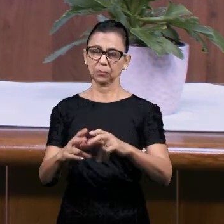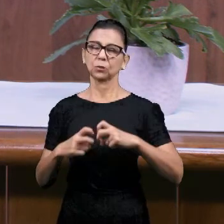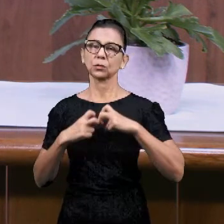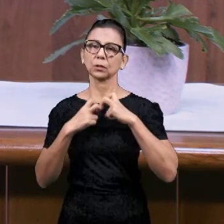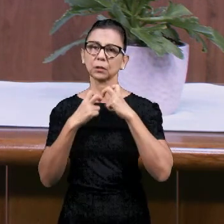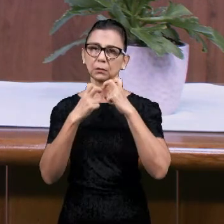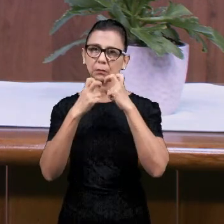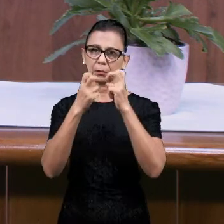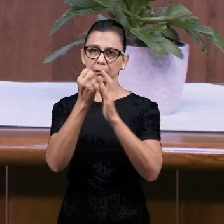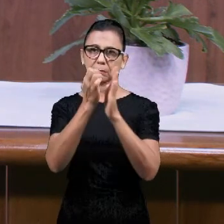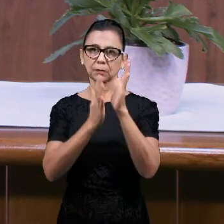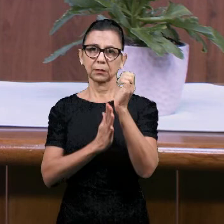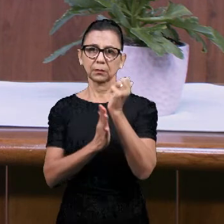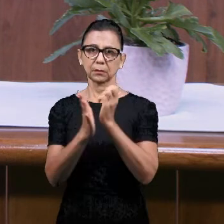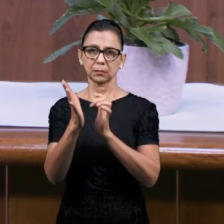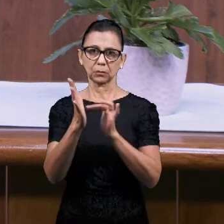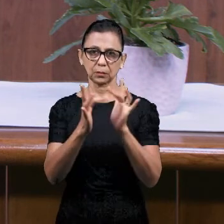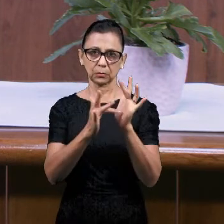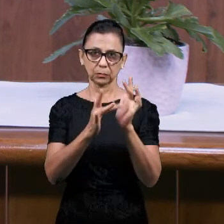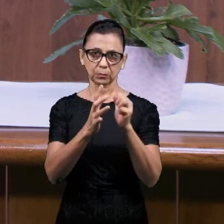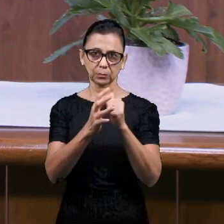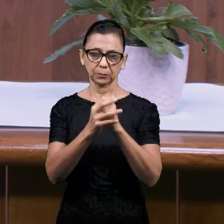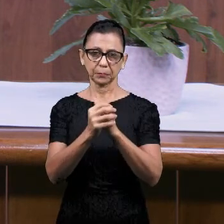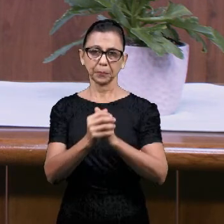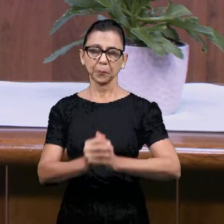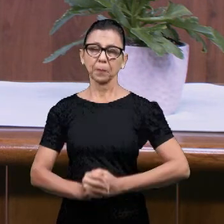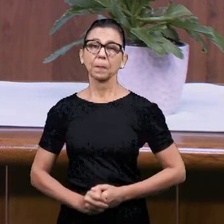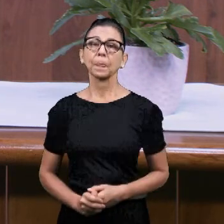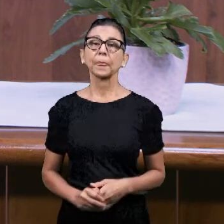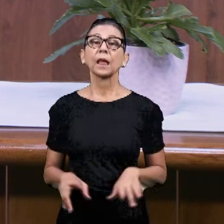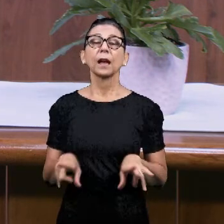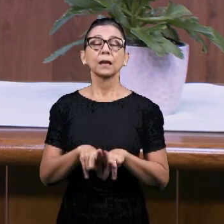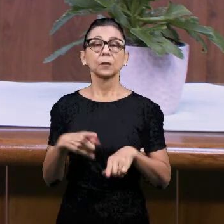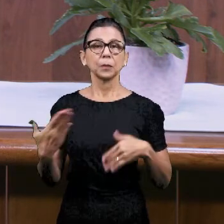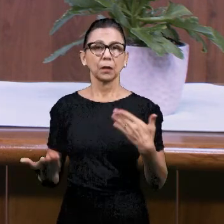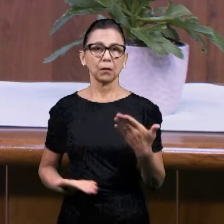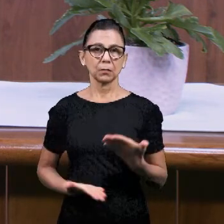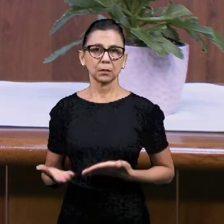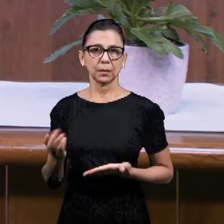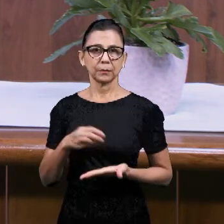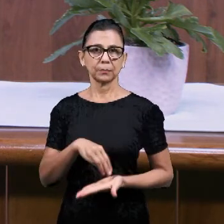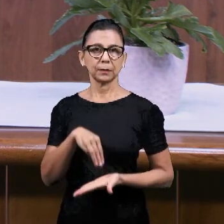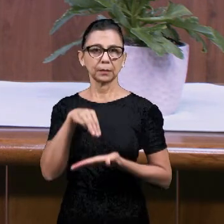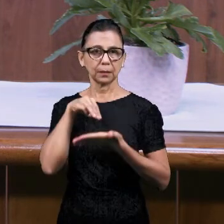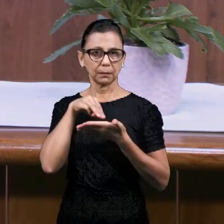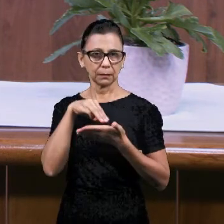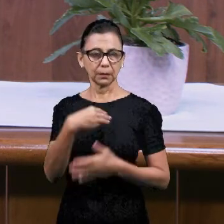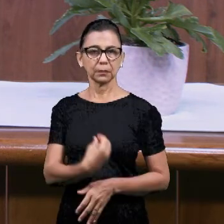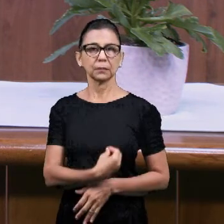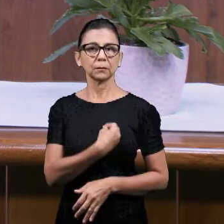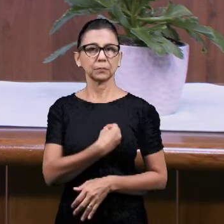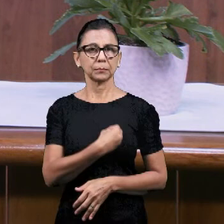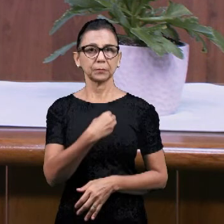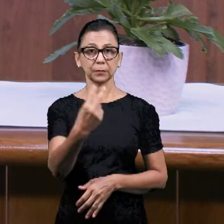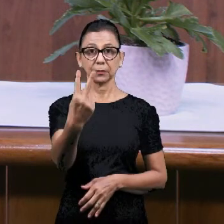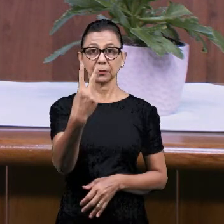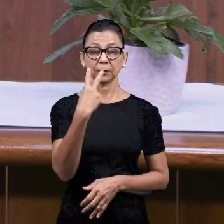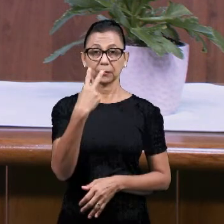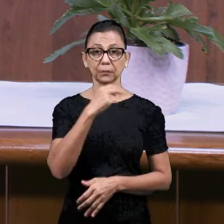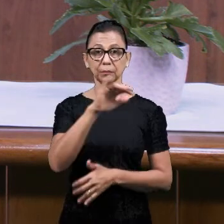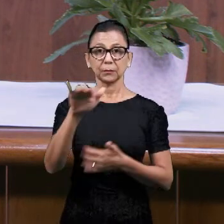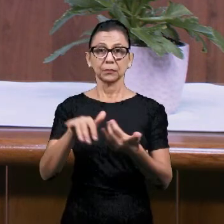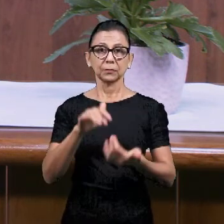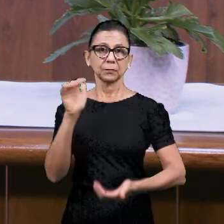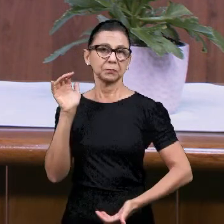d'invocation, nous allons clamer par le sang de Jésus. À nos frères, membres de l'Église chrétienne Maranatha qui participaient de ce culte